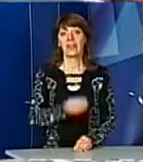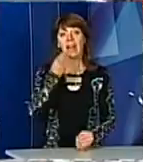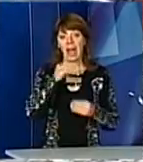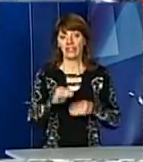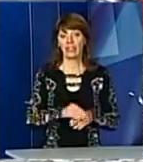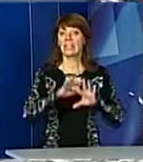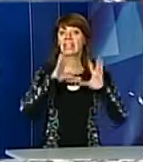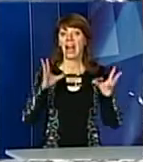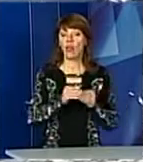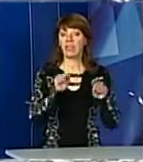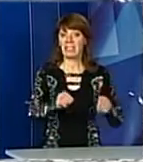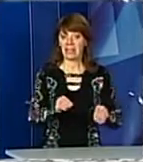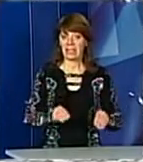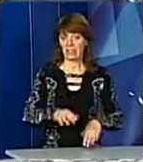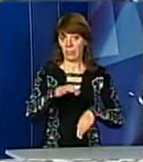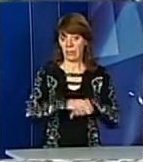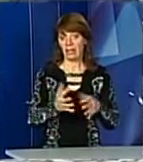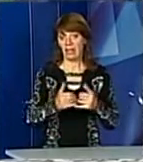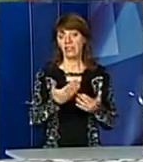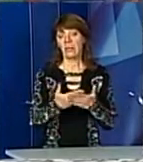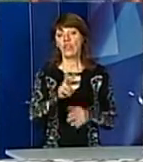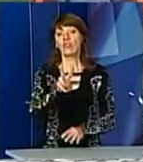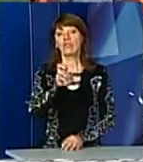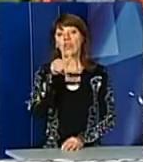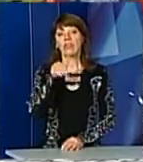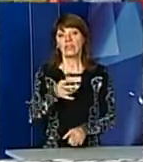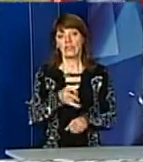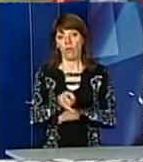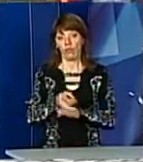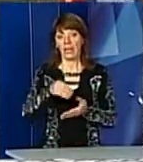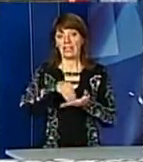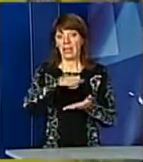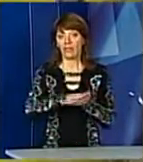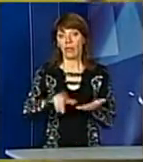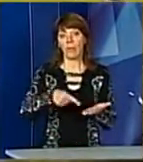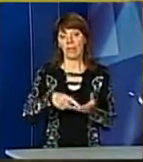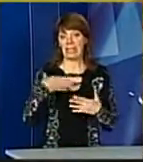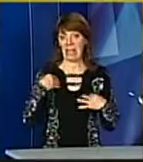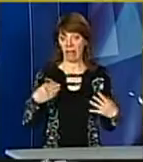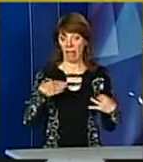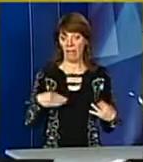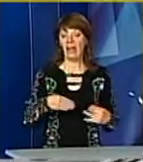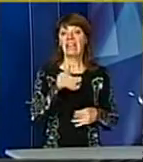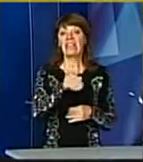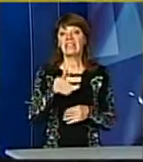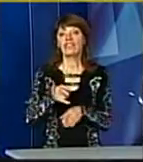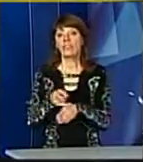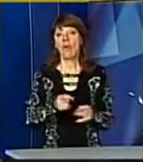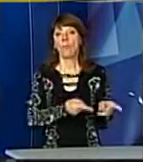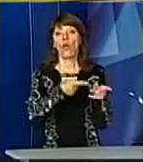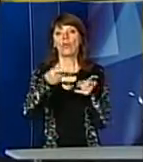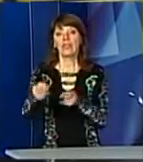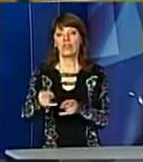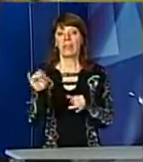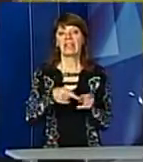краще. Загалом, за статистичними даними, налічується близько 200 тисяч автомобілів, зареєстрованих у місті Лева, та тисячі автівок проїздом з